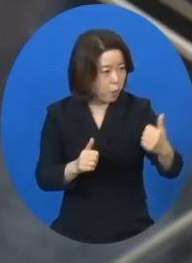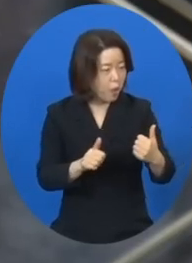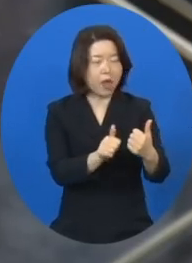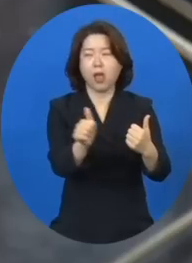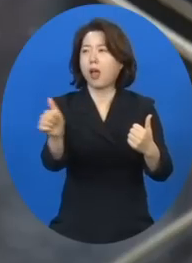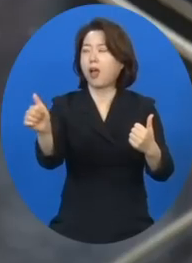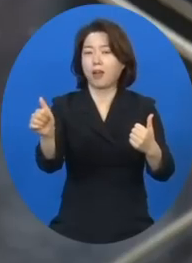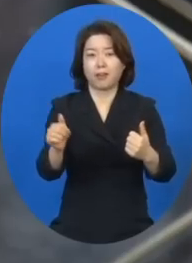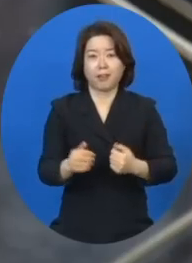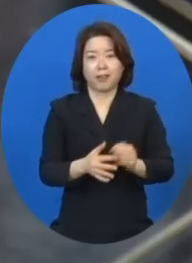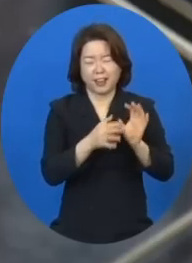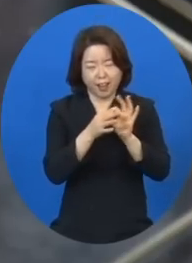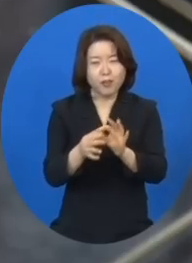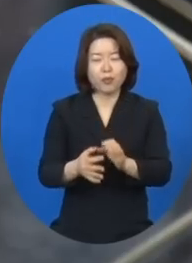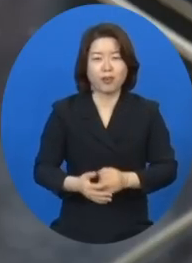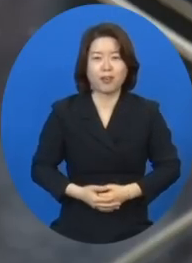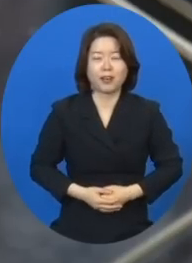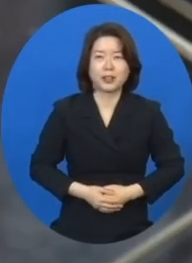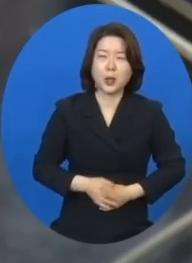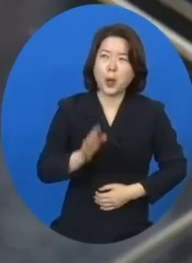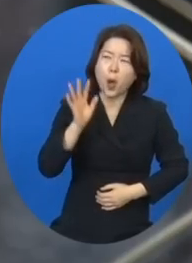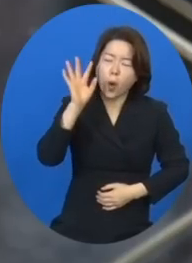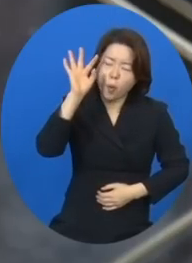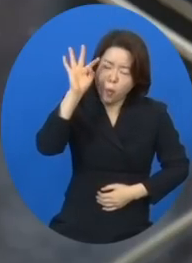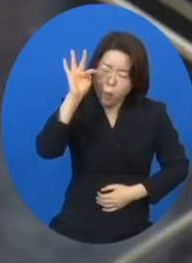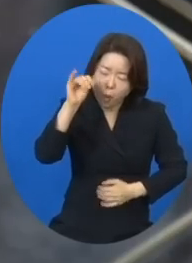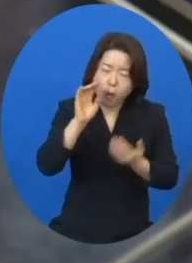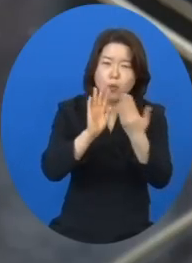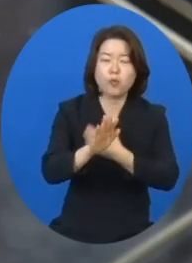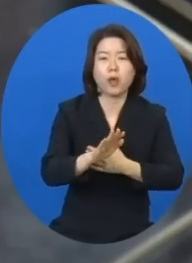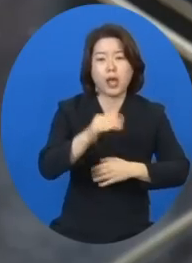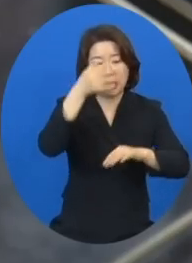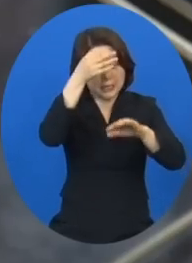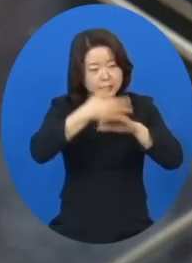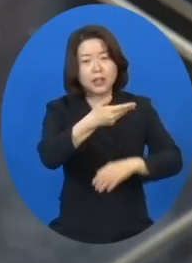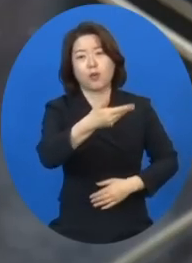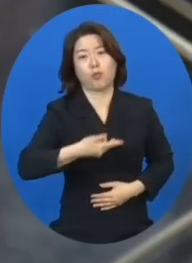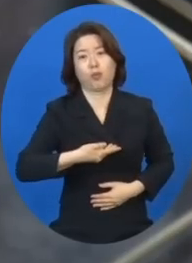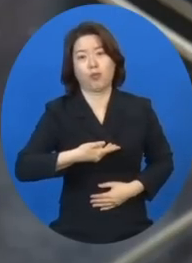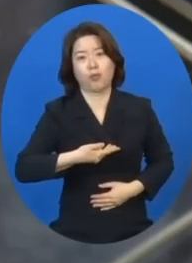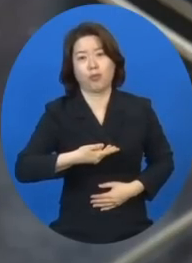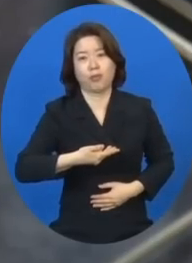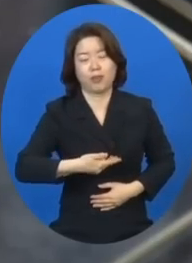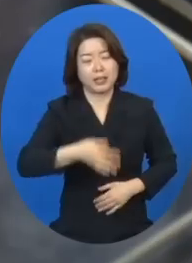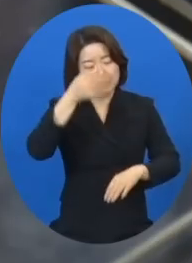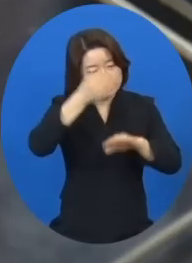몇 주가 지난 후에 사과를 하셨어요. 사과를 하셨지만